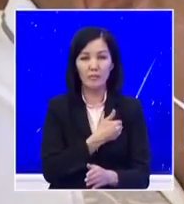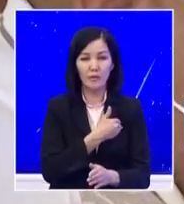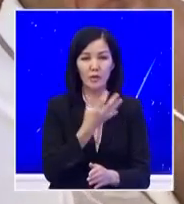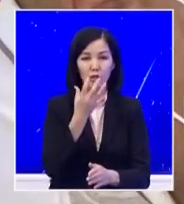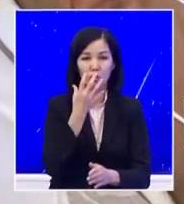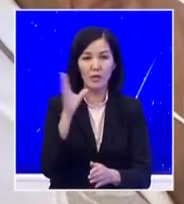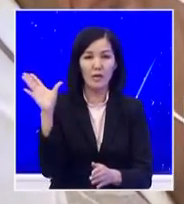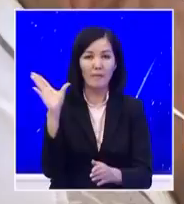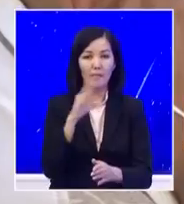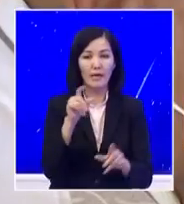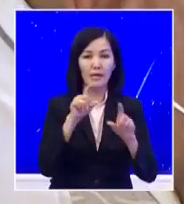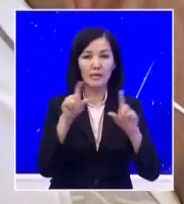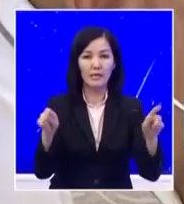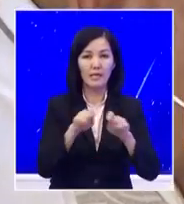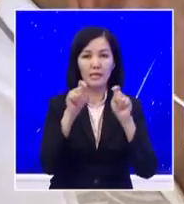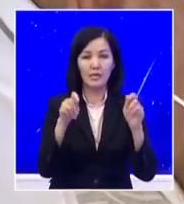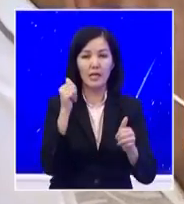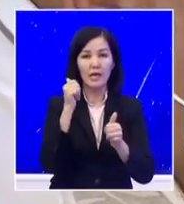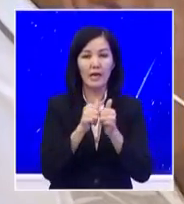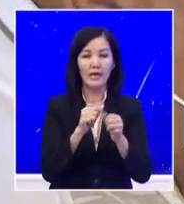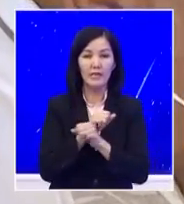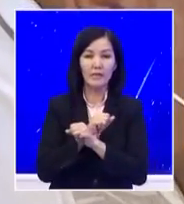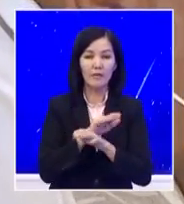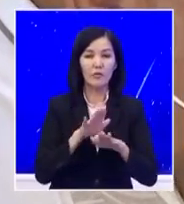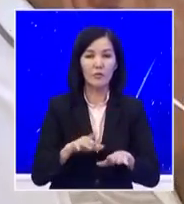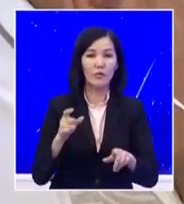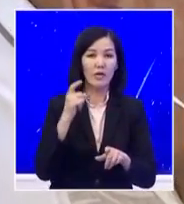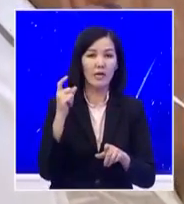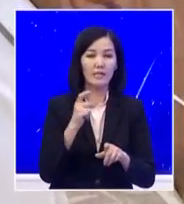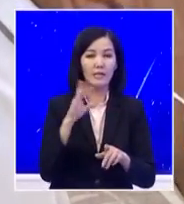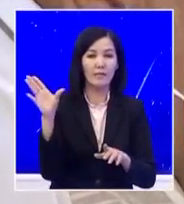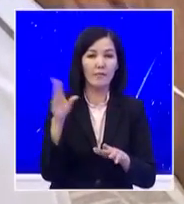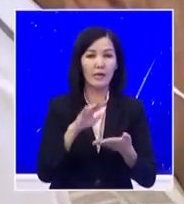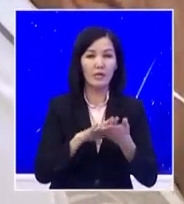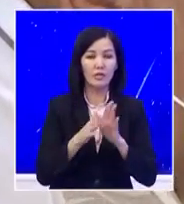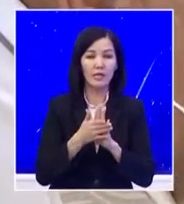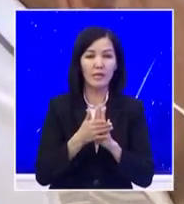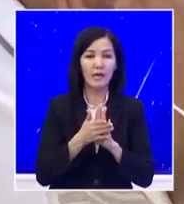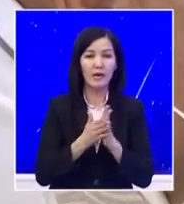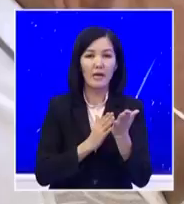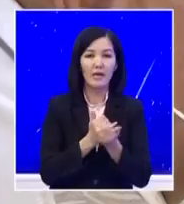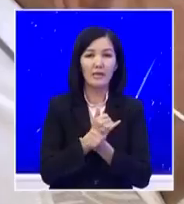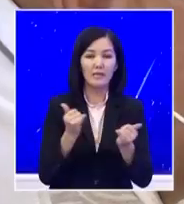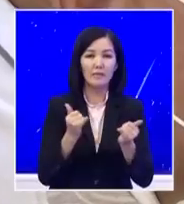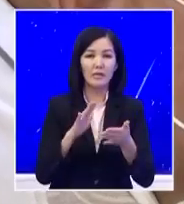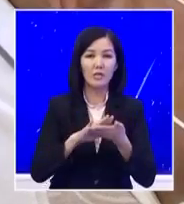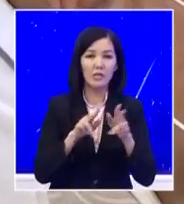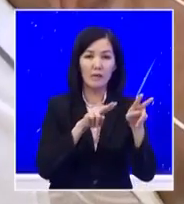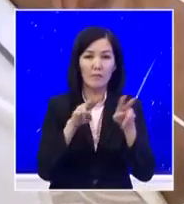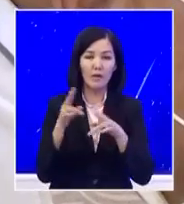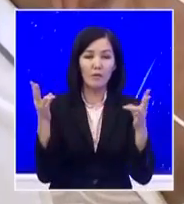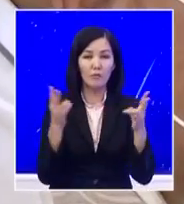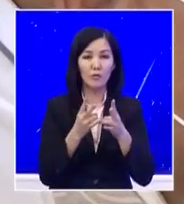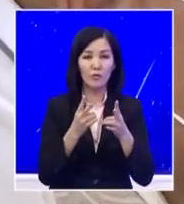барлық нысандар толық ашылады. Сондықтан әр демалыс орындарының қожайындары кез келген жағдайда демалушылар мен қызметкерлер жағдайын бақылап отыруы